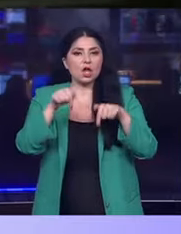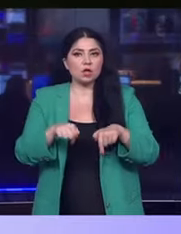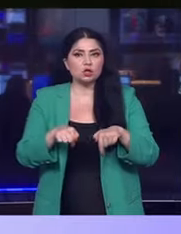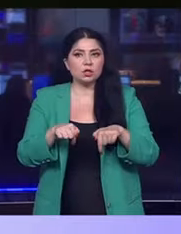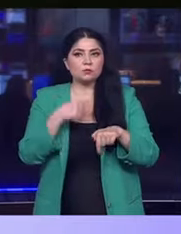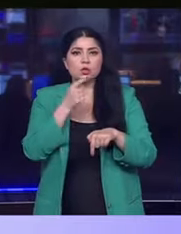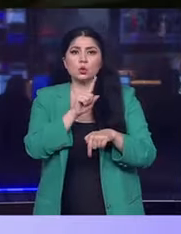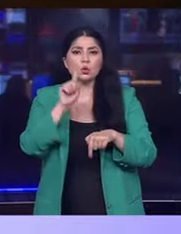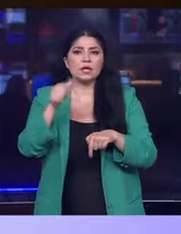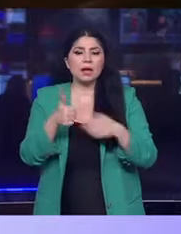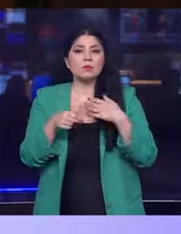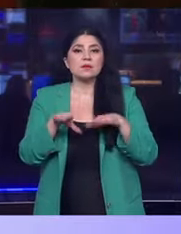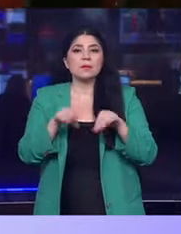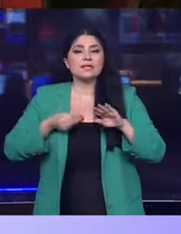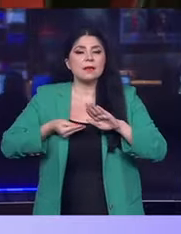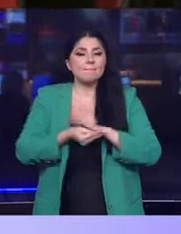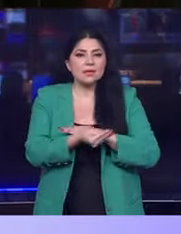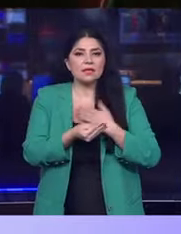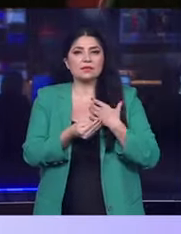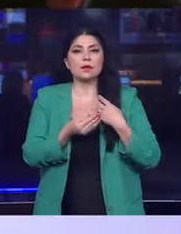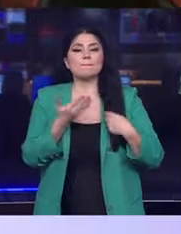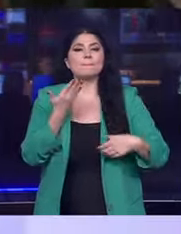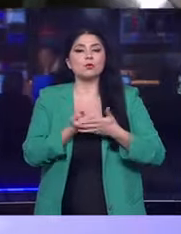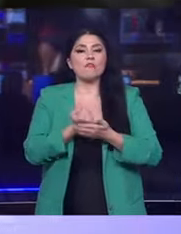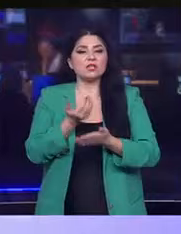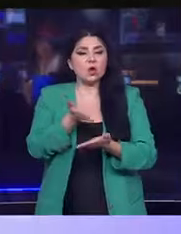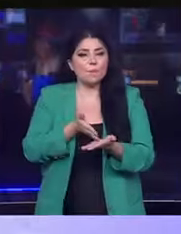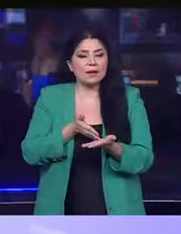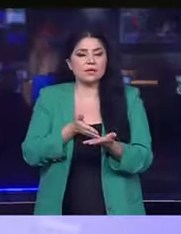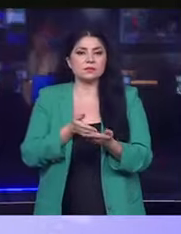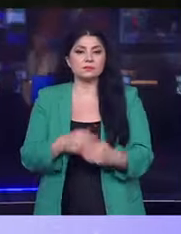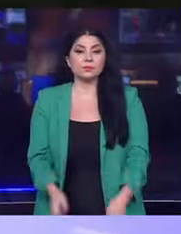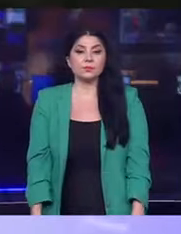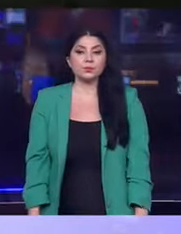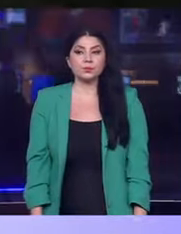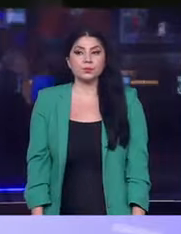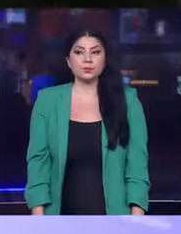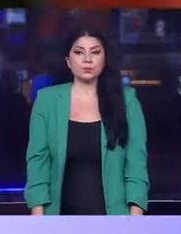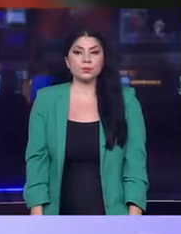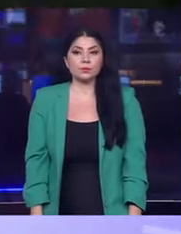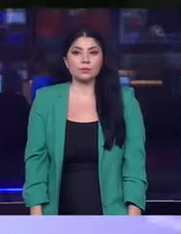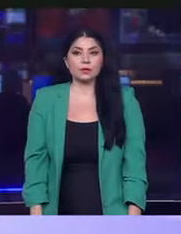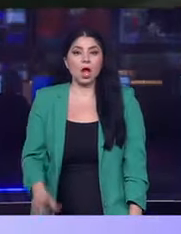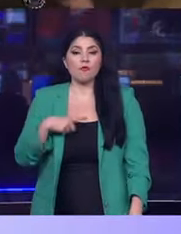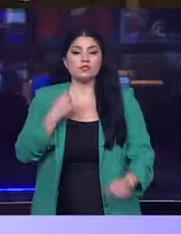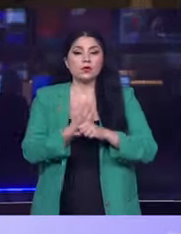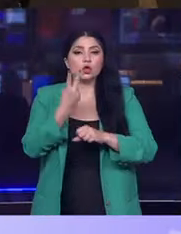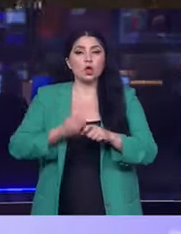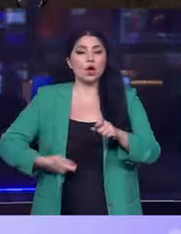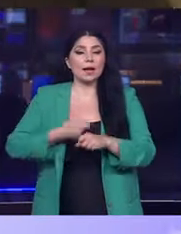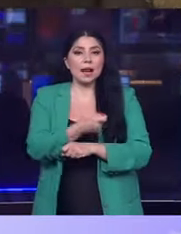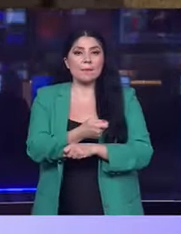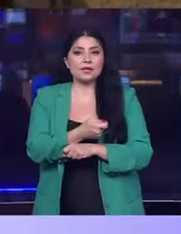că nu trebuie să ia mită, să fie condiționat actul medical în vreun fel. Știm că au fost făcute 2 sesizări în